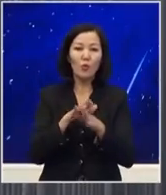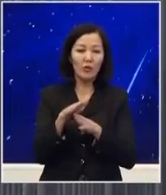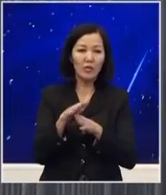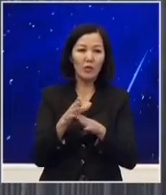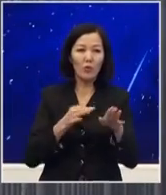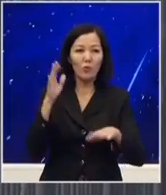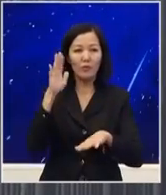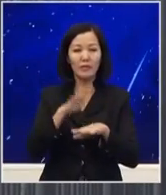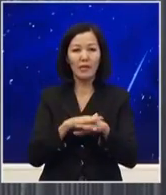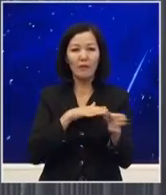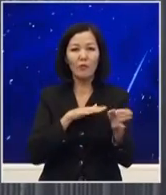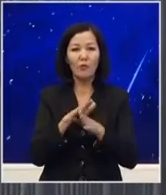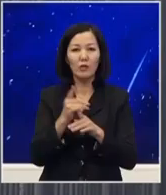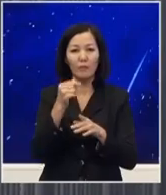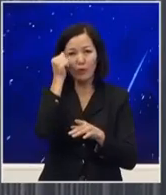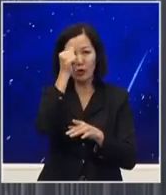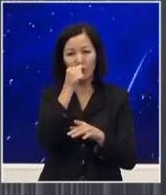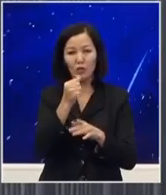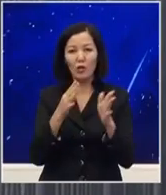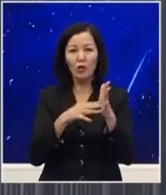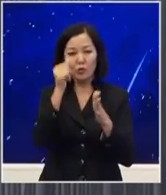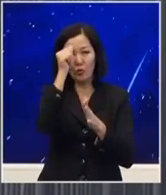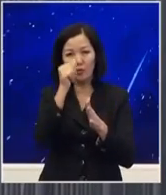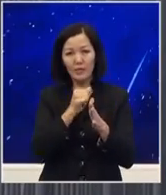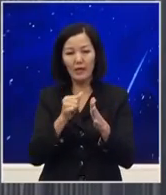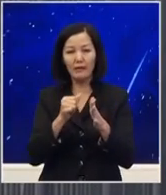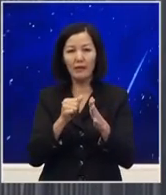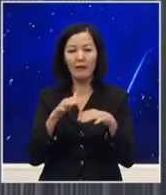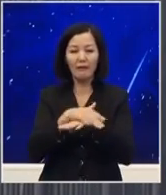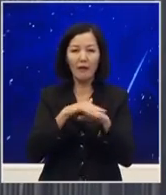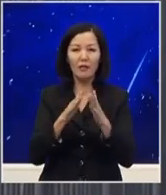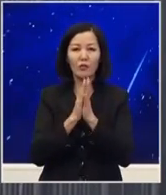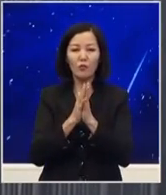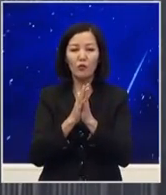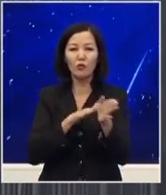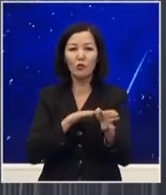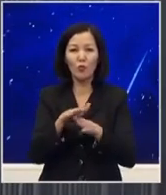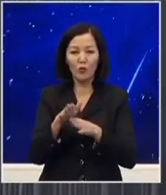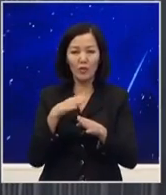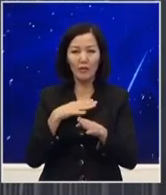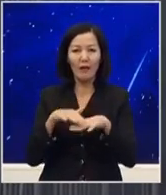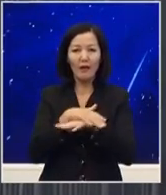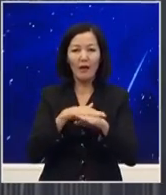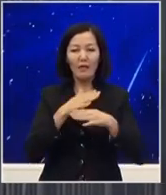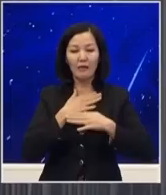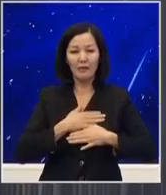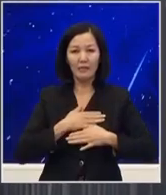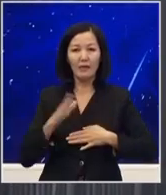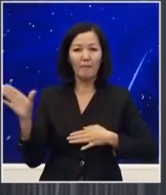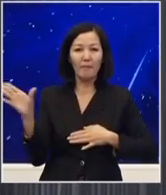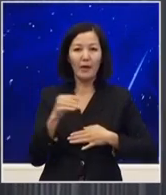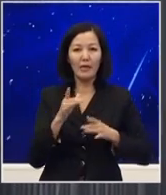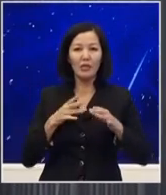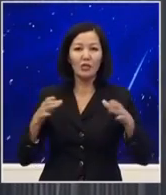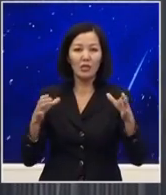Амандық Баталып сөзінде тұрды. Жылға жеткізбей 9 айда ел бүйімтайын толық жүзеге асырды. Халық риза, үлкен кішісі тегіс